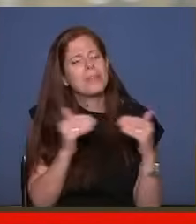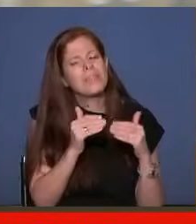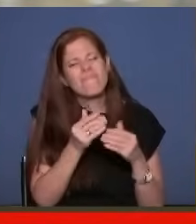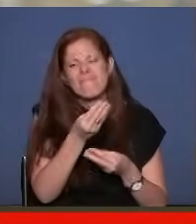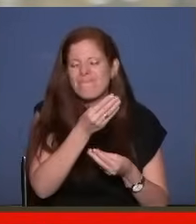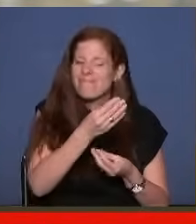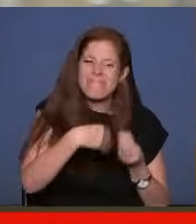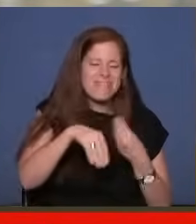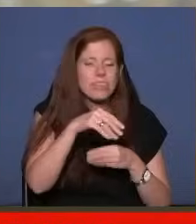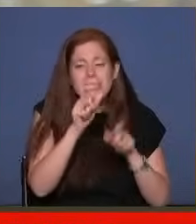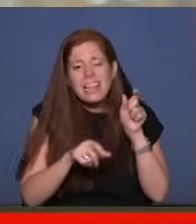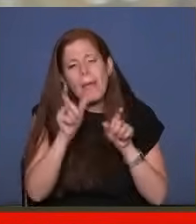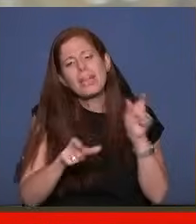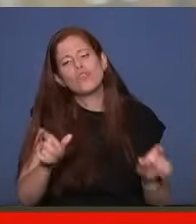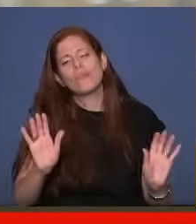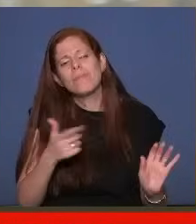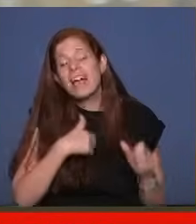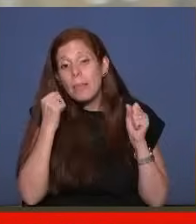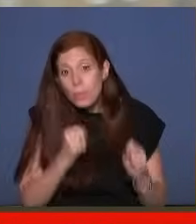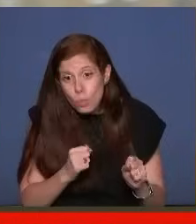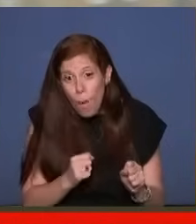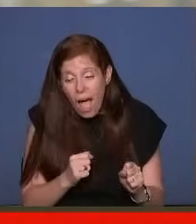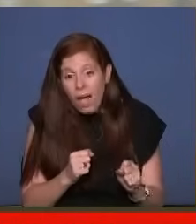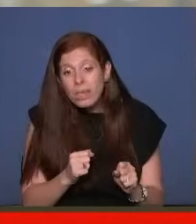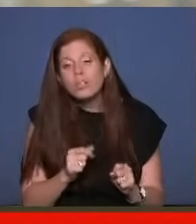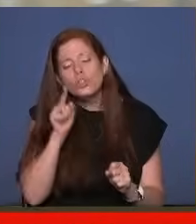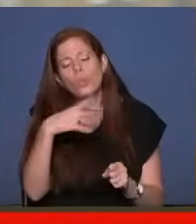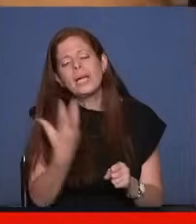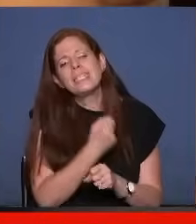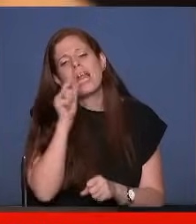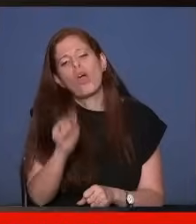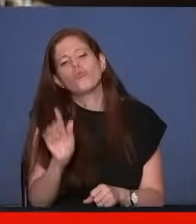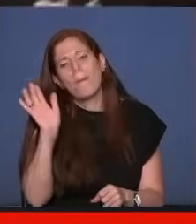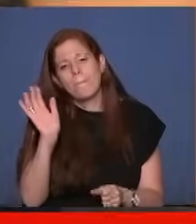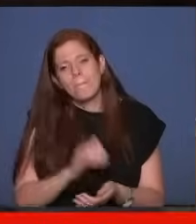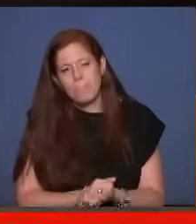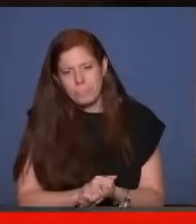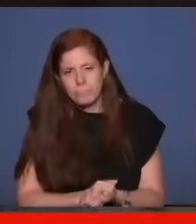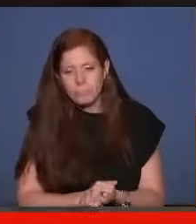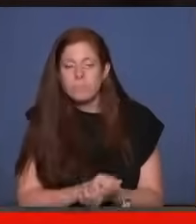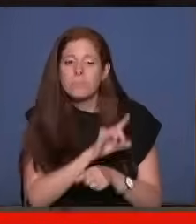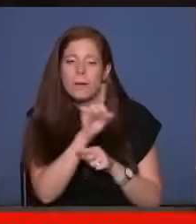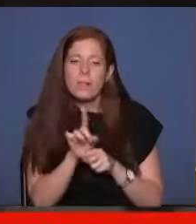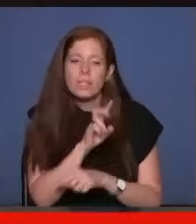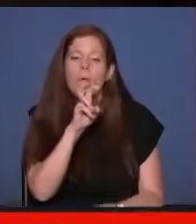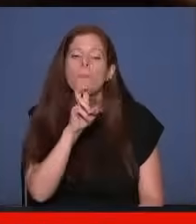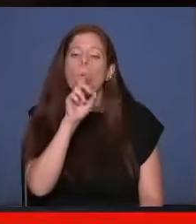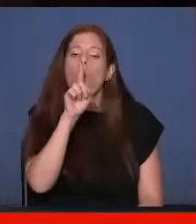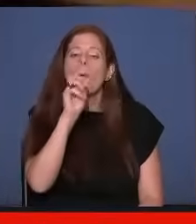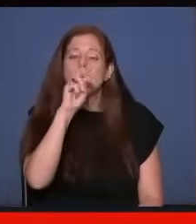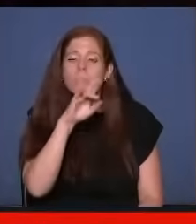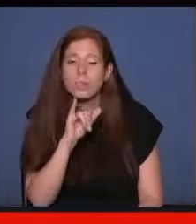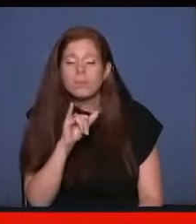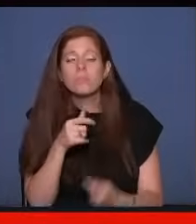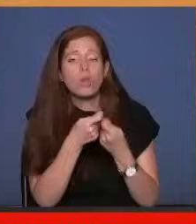בטוחה כאיש של אנשים, הוא יצליח שם. בינתיים, עמרי, השותף של יונתן, מנהל לבד